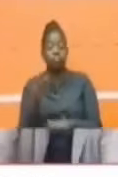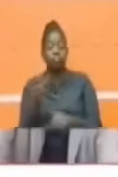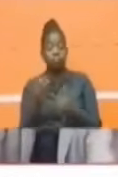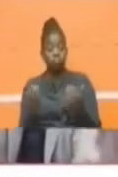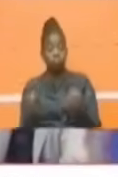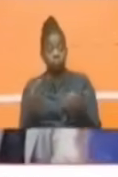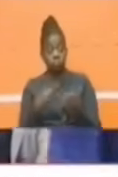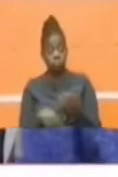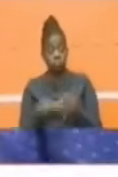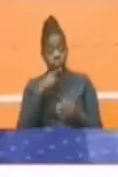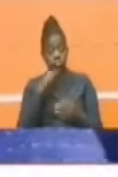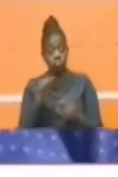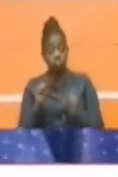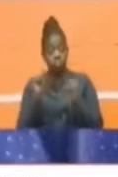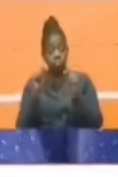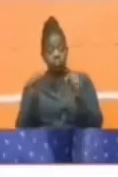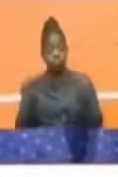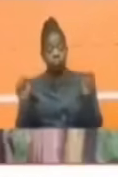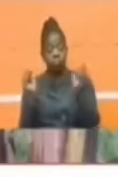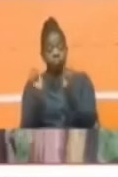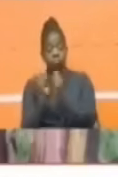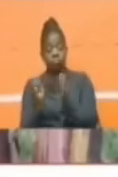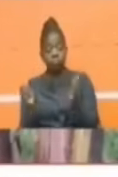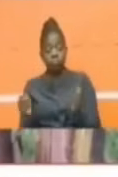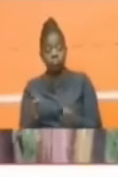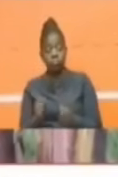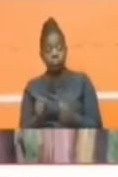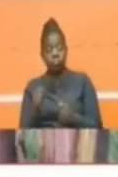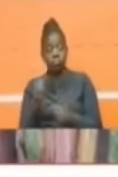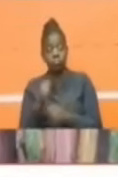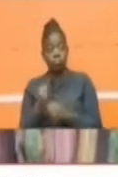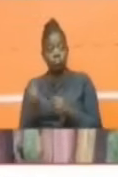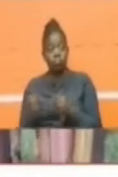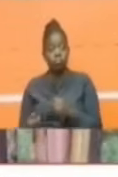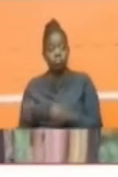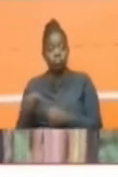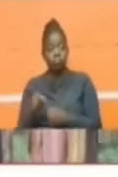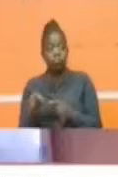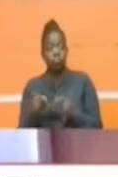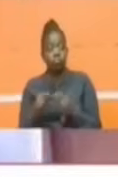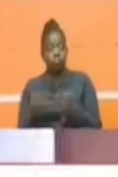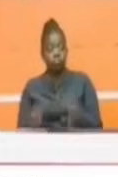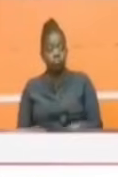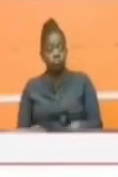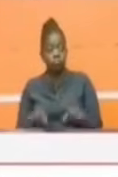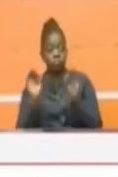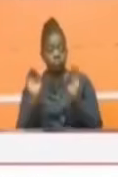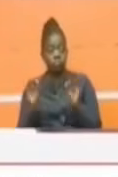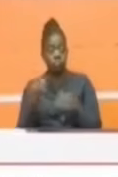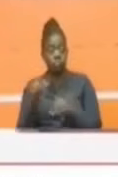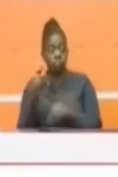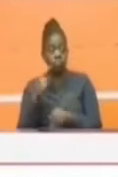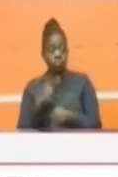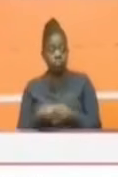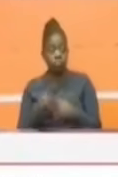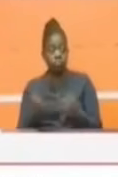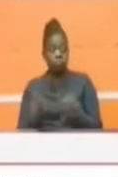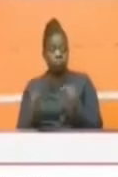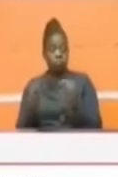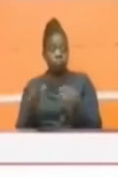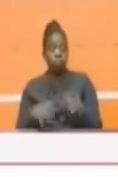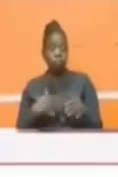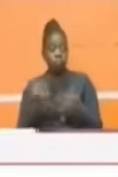Alumiza kitabo n'okubalumba n'akwata mukamwana n'amukuba n'amwambulamu akabika omulalu. Buli kaseera kulumba mukazi